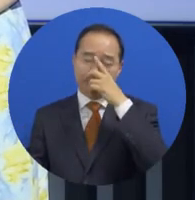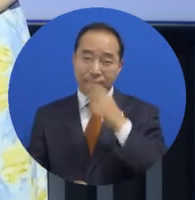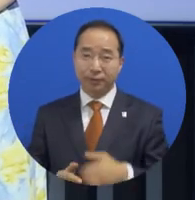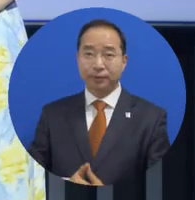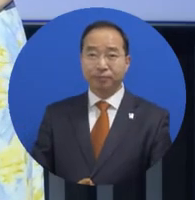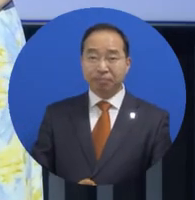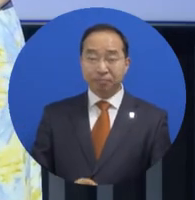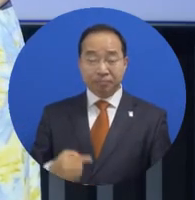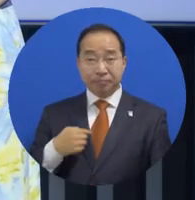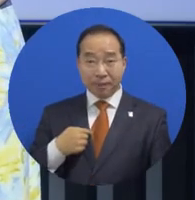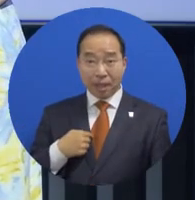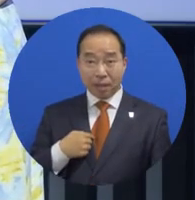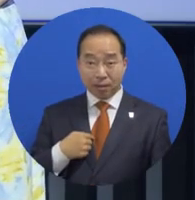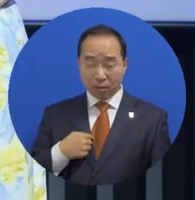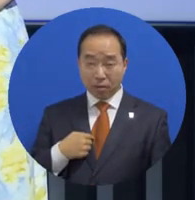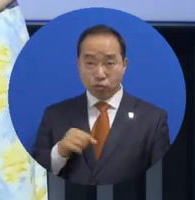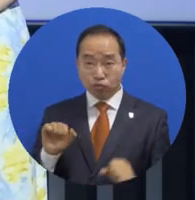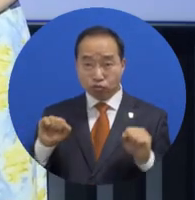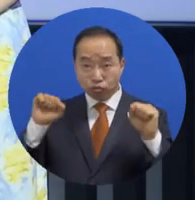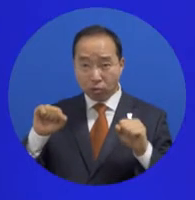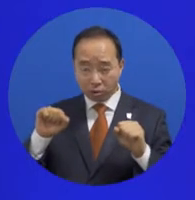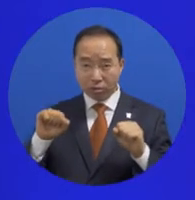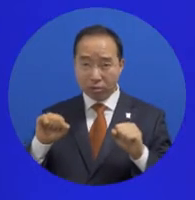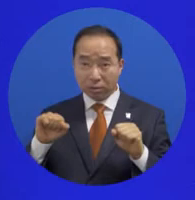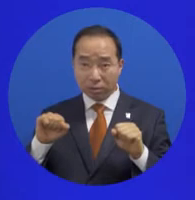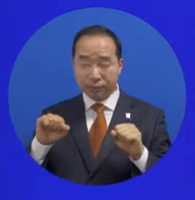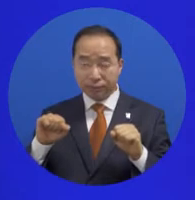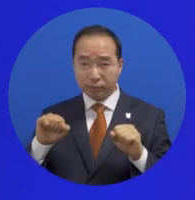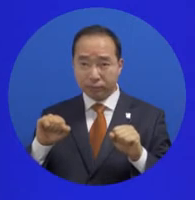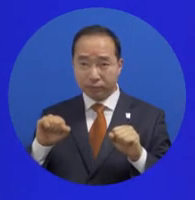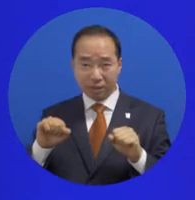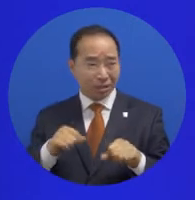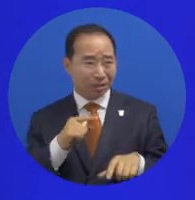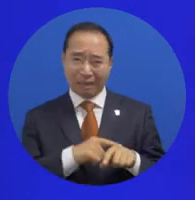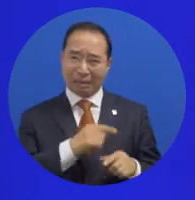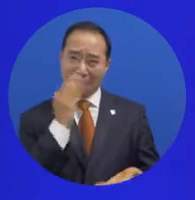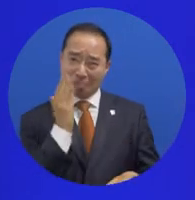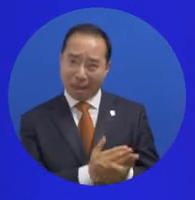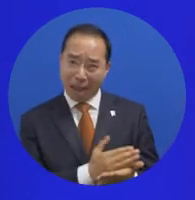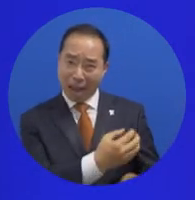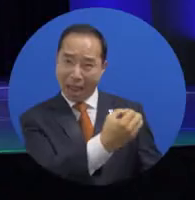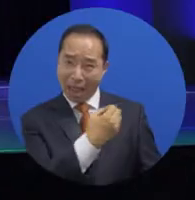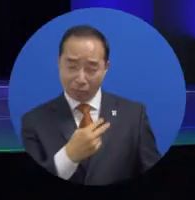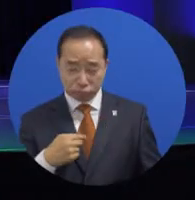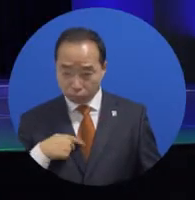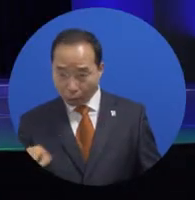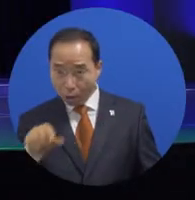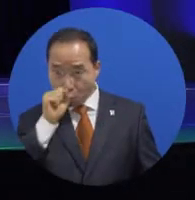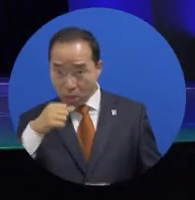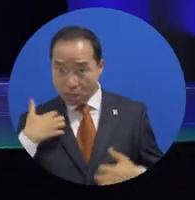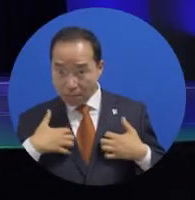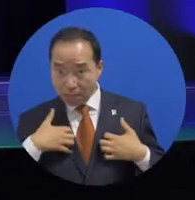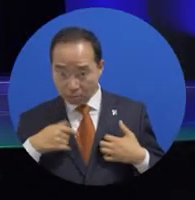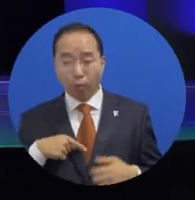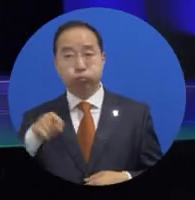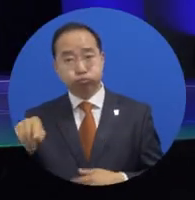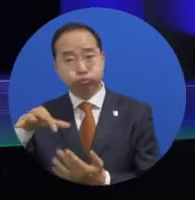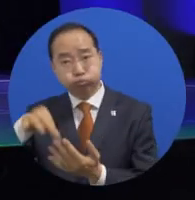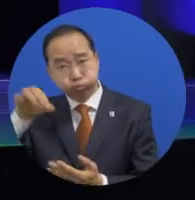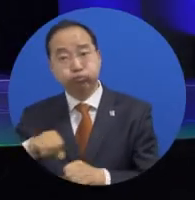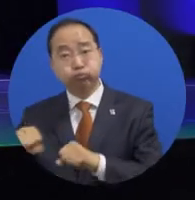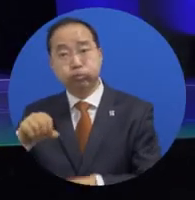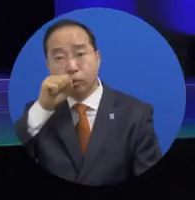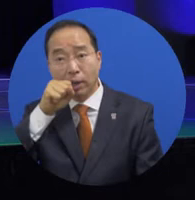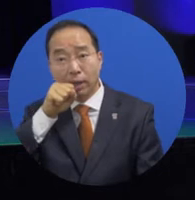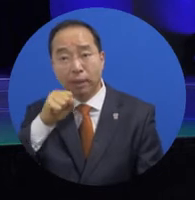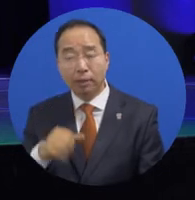말라고 막 바짓가랑이를 붙잡아도 난 너무 재밌어 라는 그 운동을 찾으면 좋겠어요. 그러니까 상대방이 있는 어떤 운동도